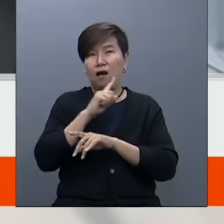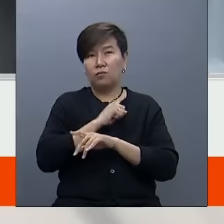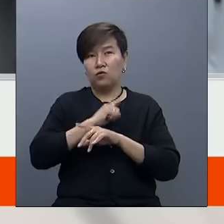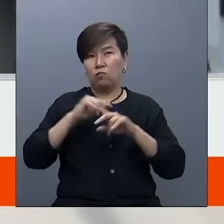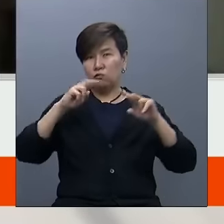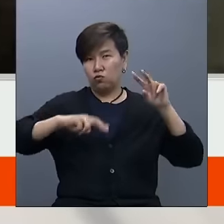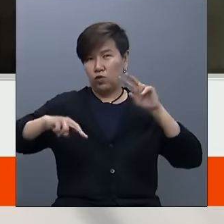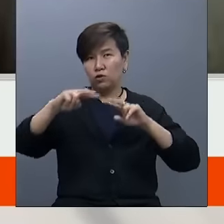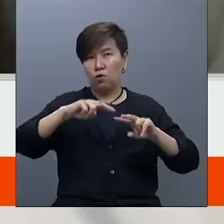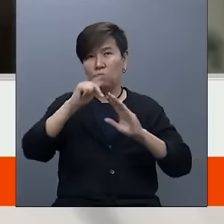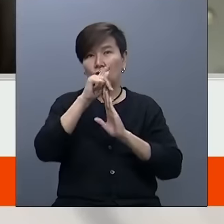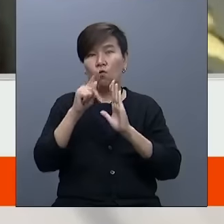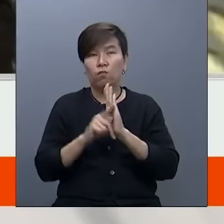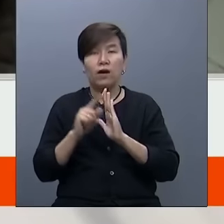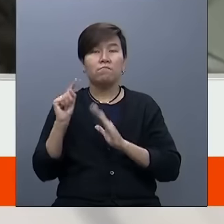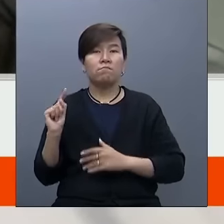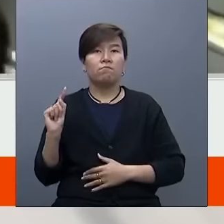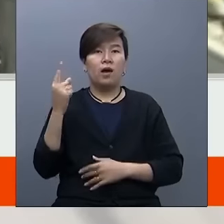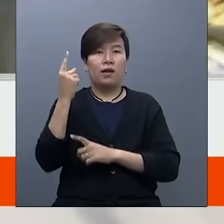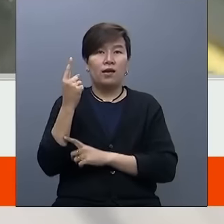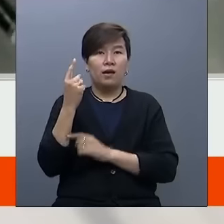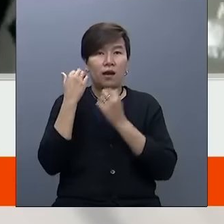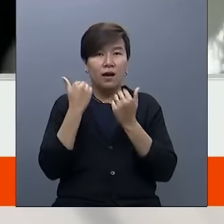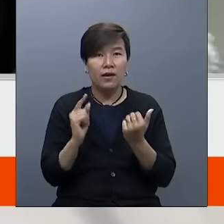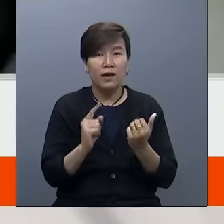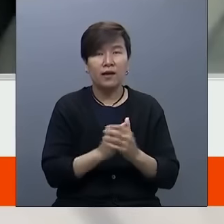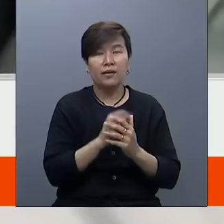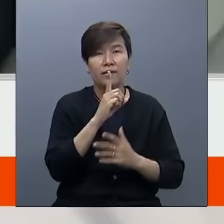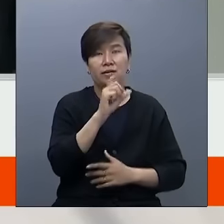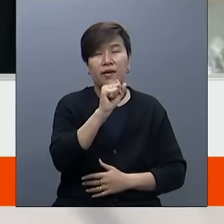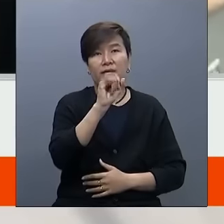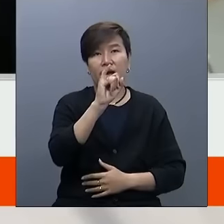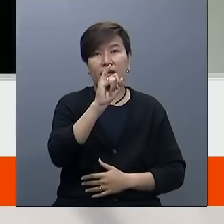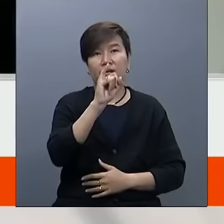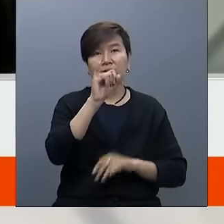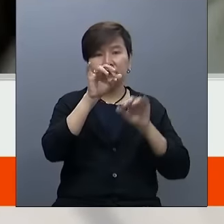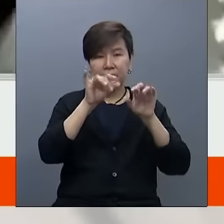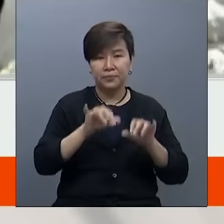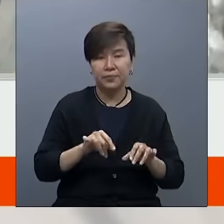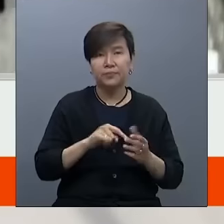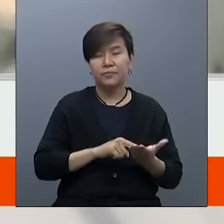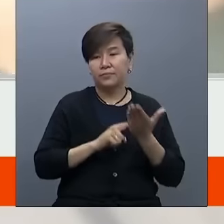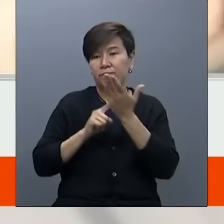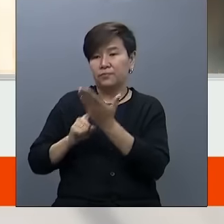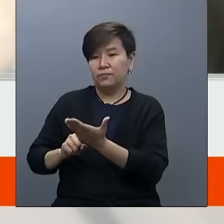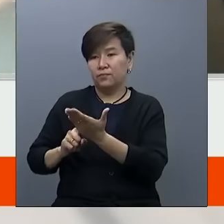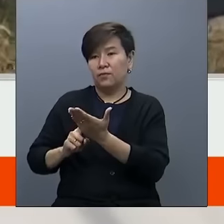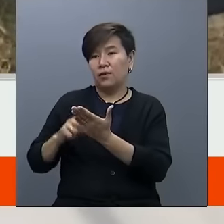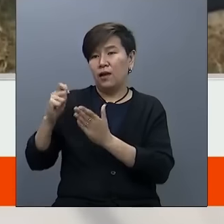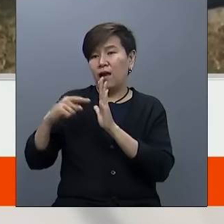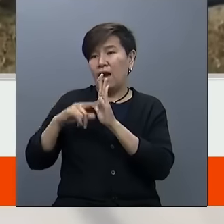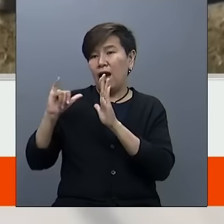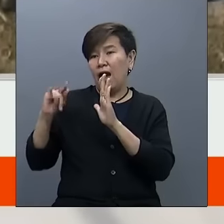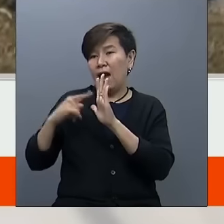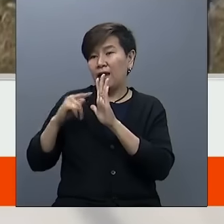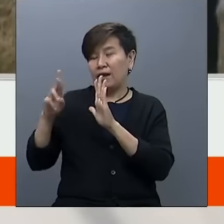ครับนี่คือกฎหมายใหม่เพราะฉะนั้นเรื่องนี้เนี่ยความคืบหน้าคือ DSI เนี่ยทำหนังสือมานะครับท่านอัยการสูงสุดเนี่ยพิจารณาหนังสือจาก